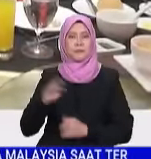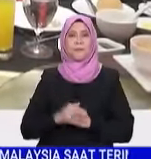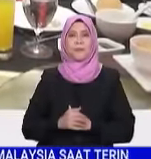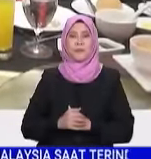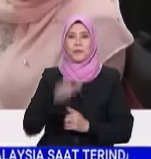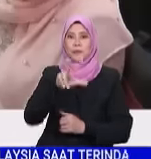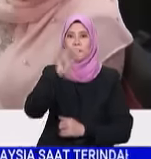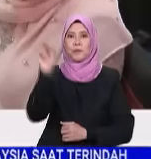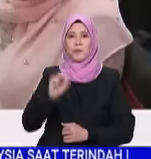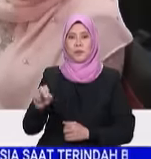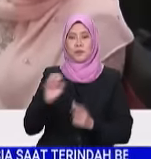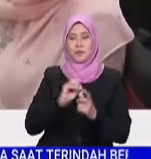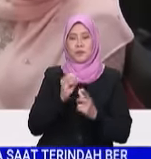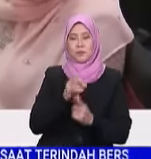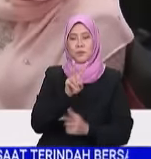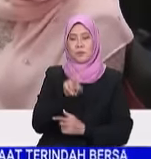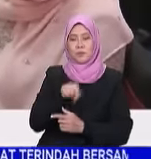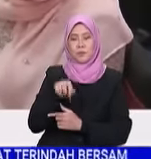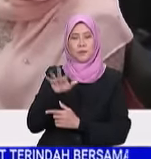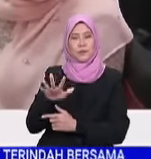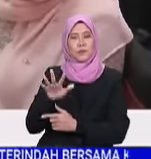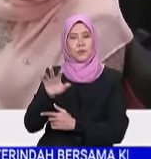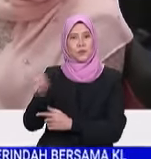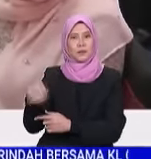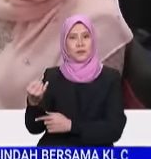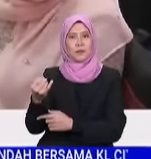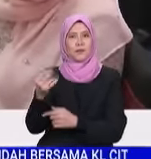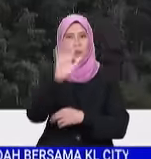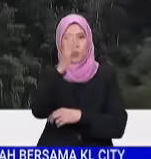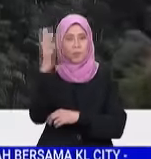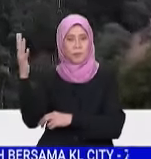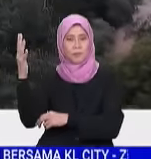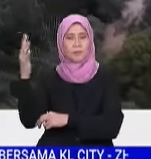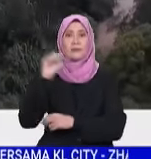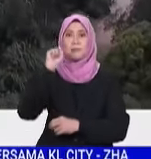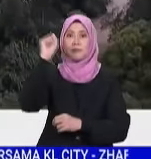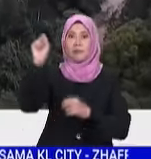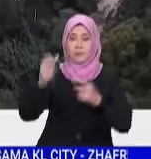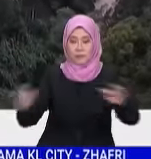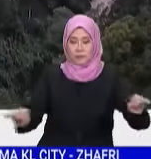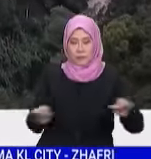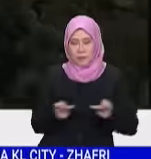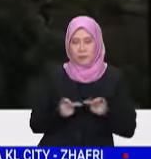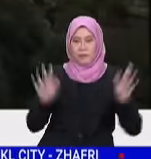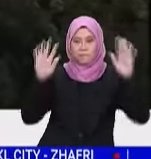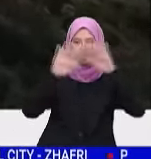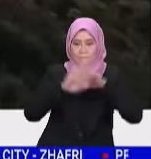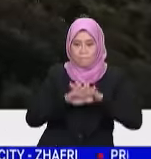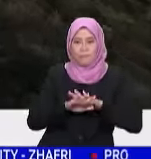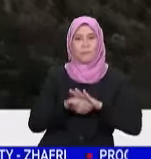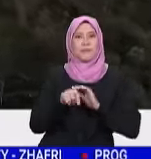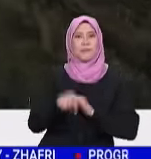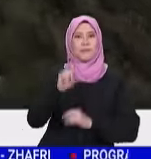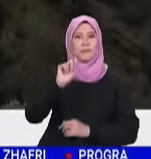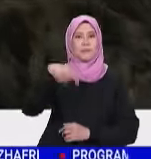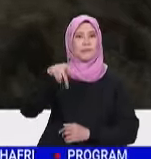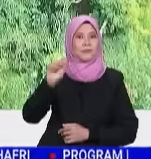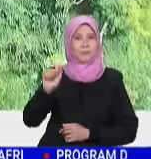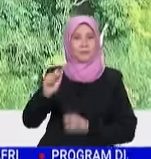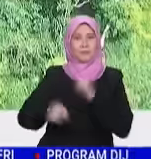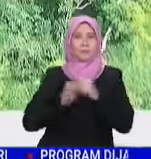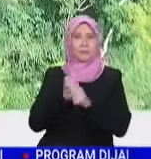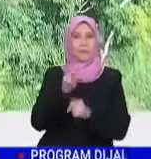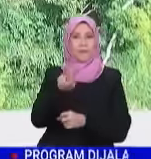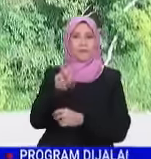30% atau 2.2 juta hektar hutan Sabah menjadi kawasan terlindung sepenuhnya TPA menjelang